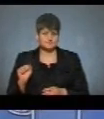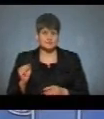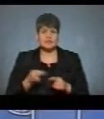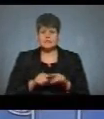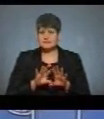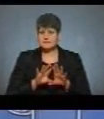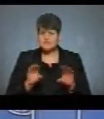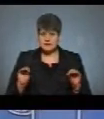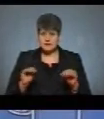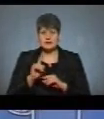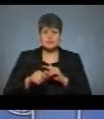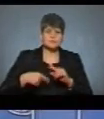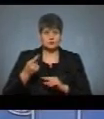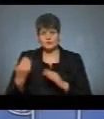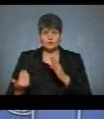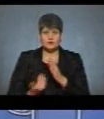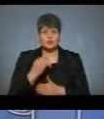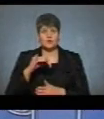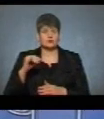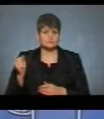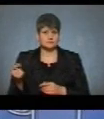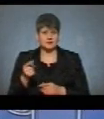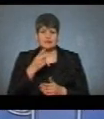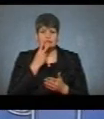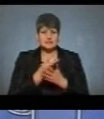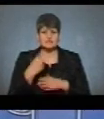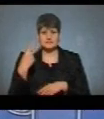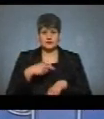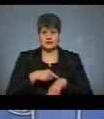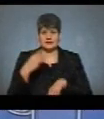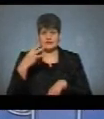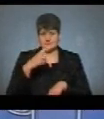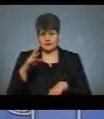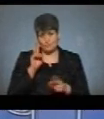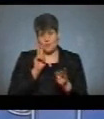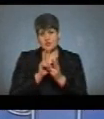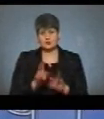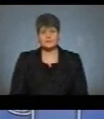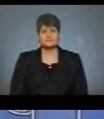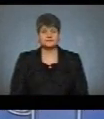цьому у мене все. Наступний випуск новин на UA Тернопіль. Дивіться о 20:30. Побачимось.